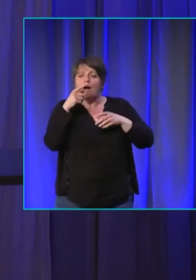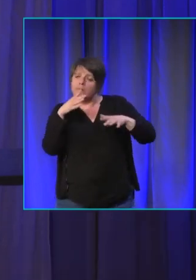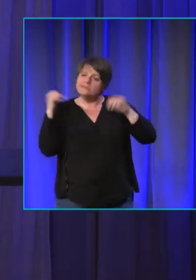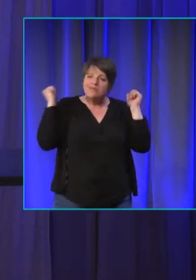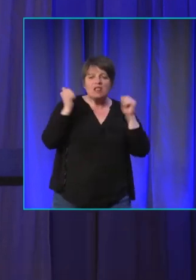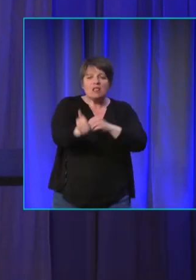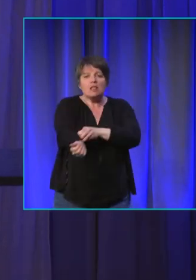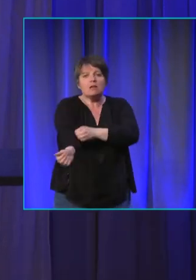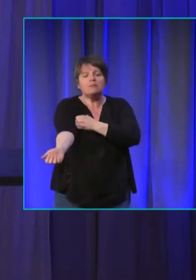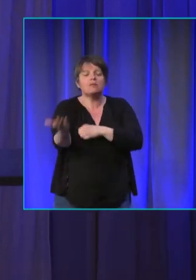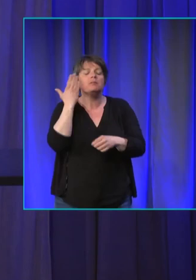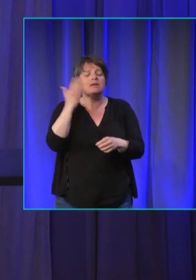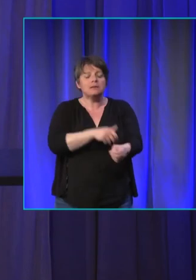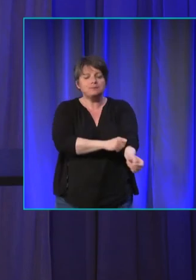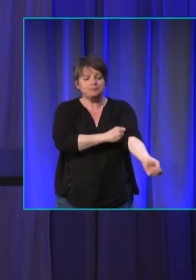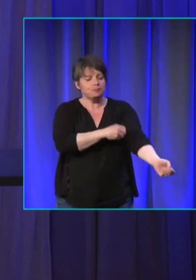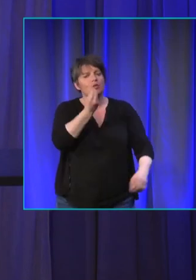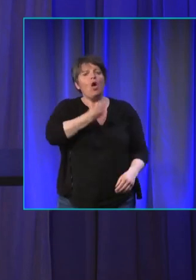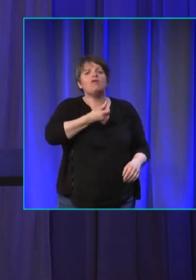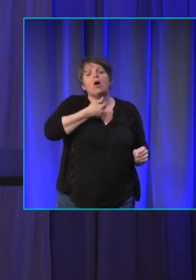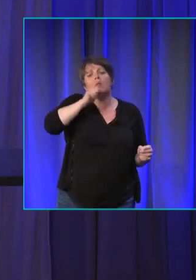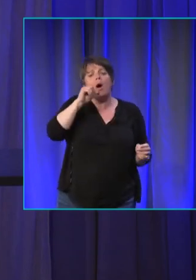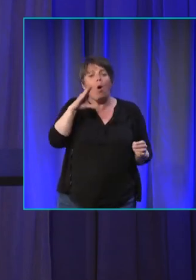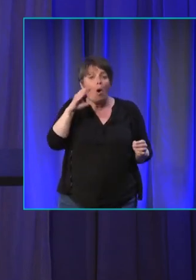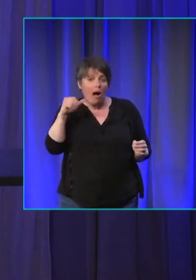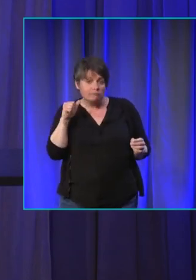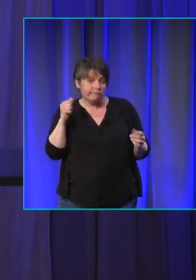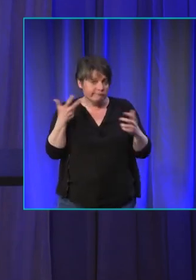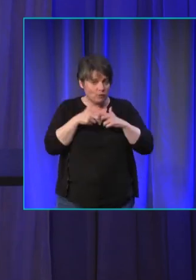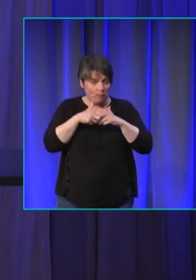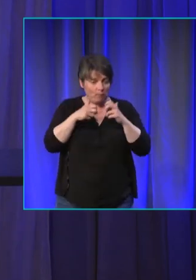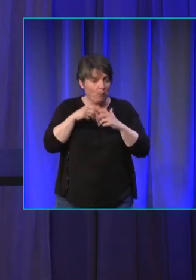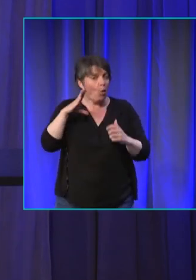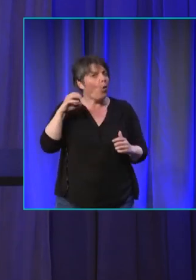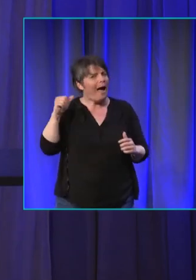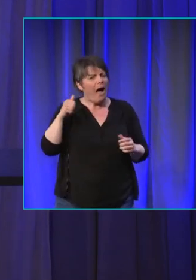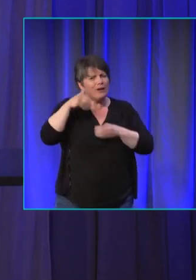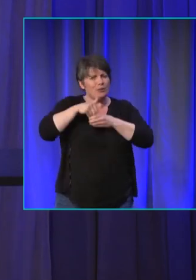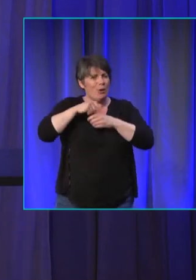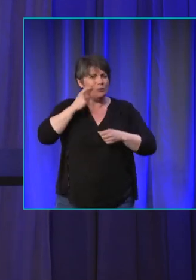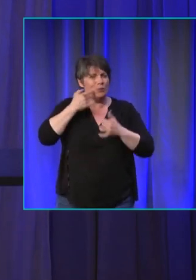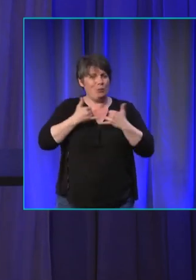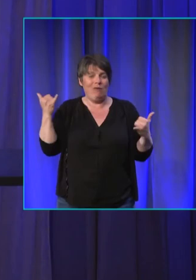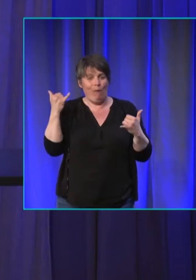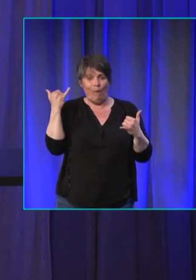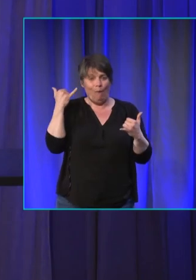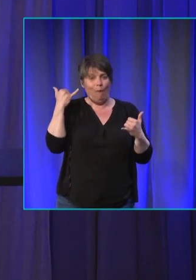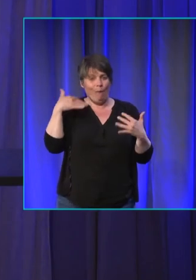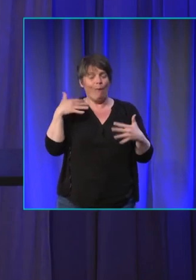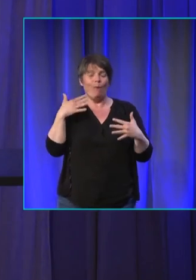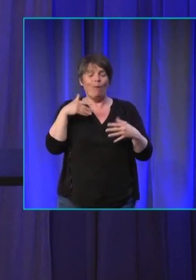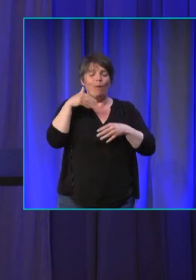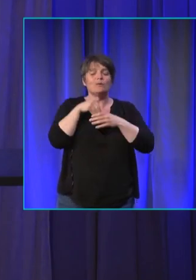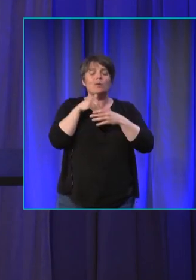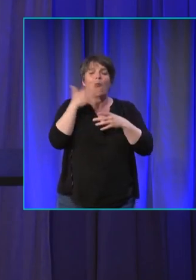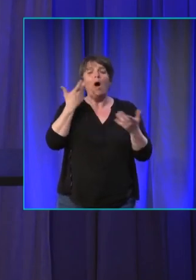que si vous buvez, si un enfant boit du coca, par exemple, un coca, c'est très concentré en sucre. Donc le coca,